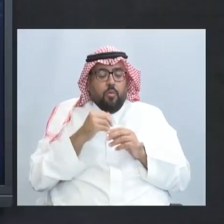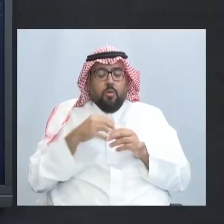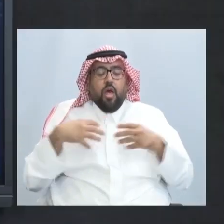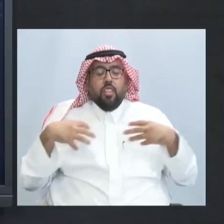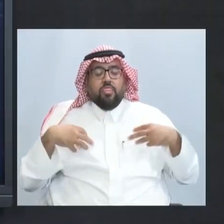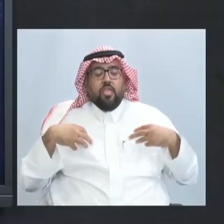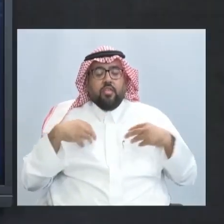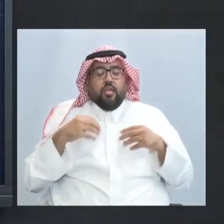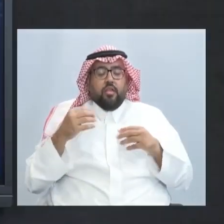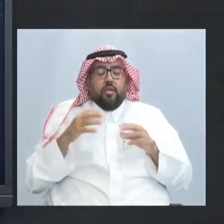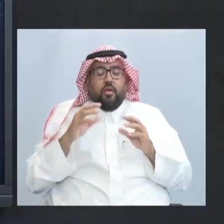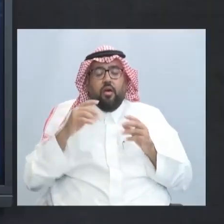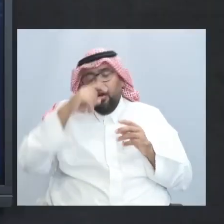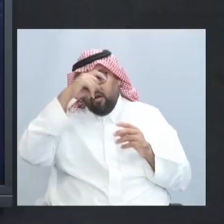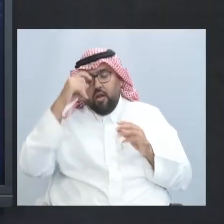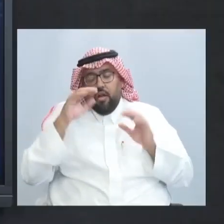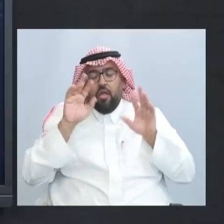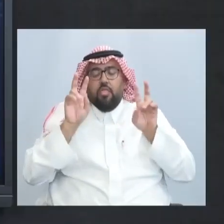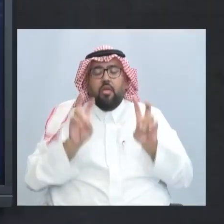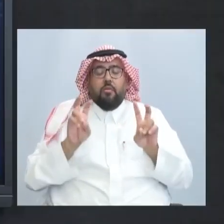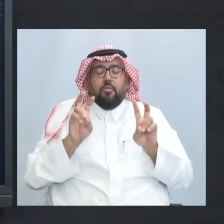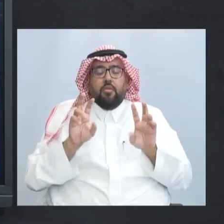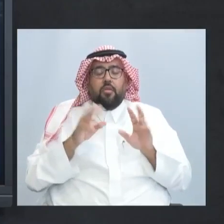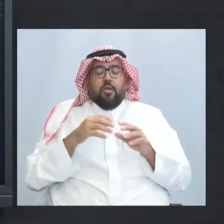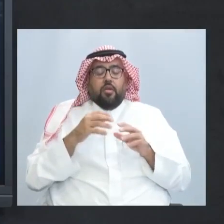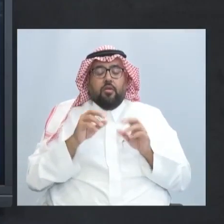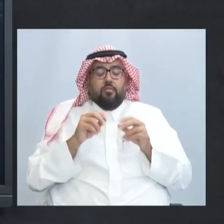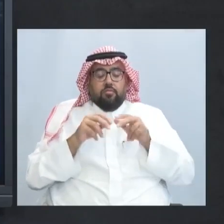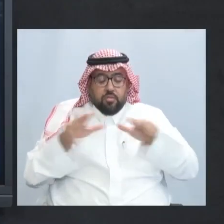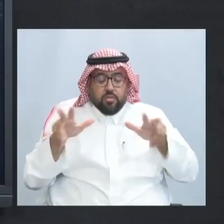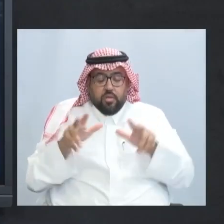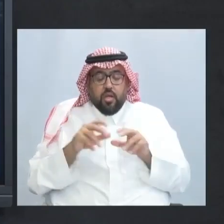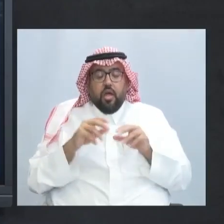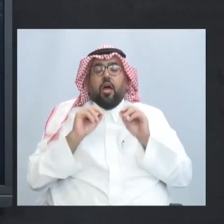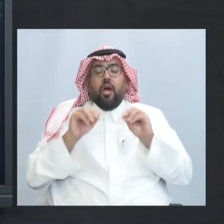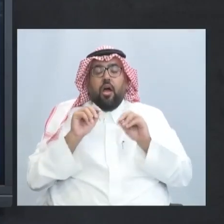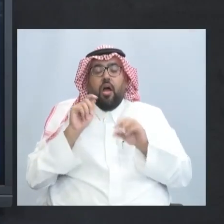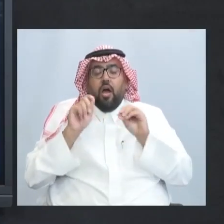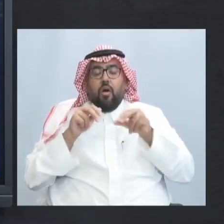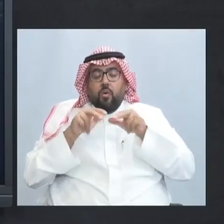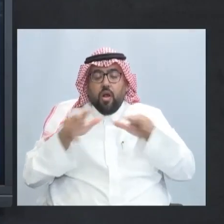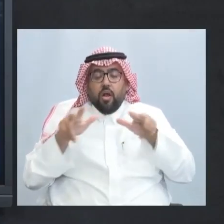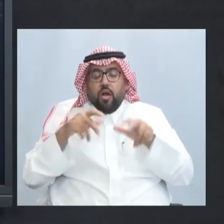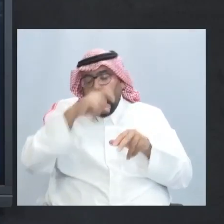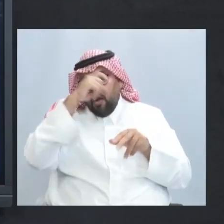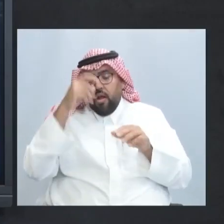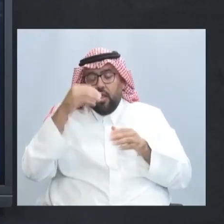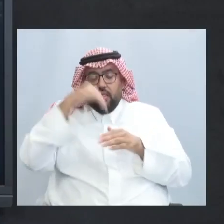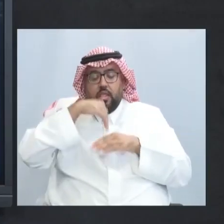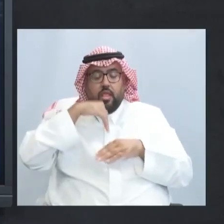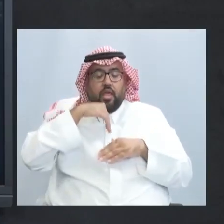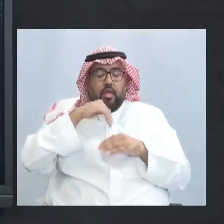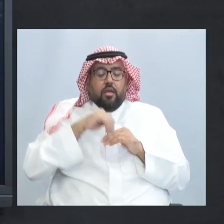والحيوانات ثابته درجه الحراره لانه مصدر الحراره مصدر الحراره لانها تولد درجه حرارتها داخليا فمعدل